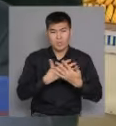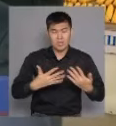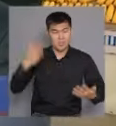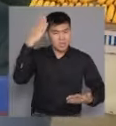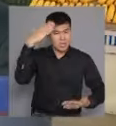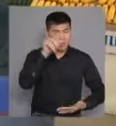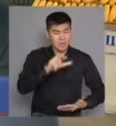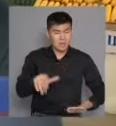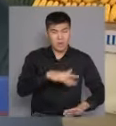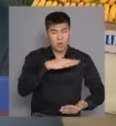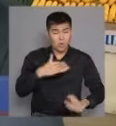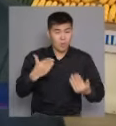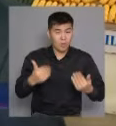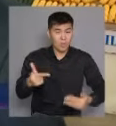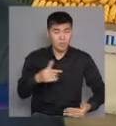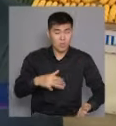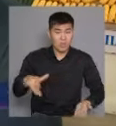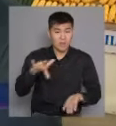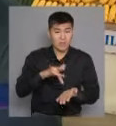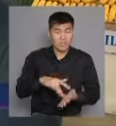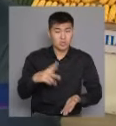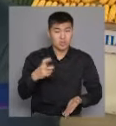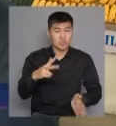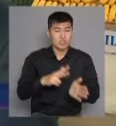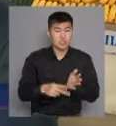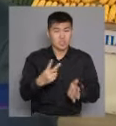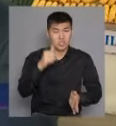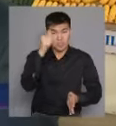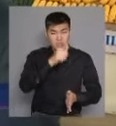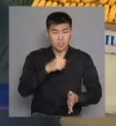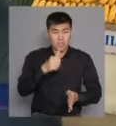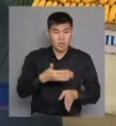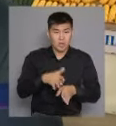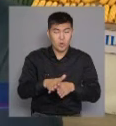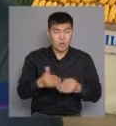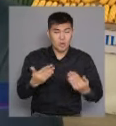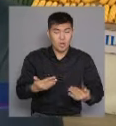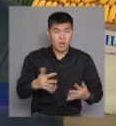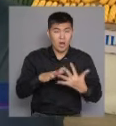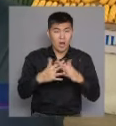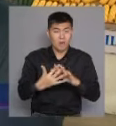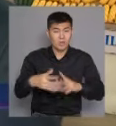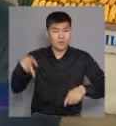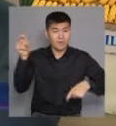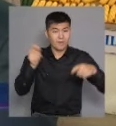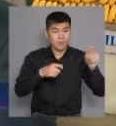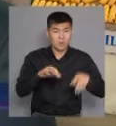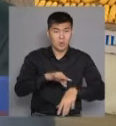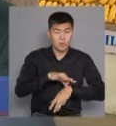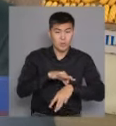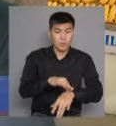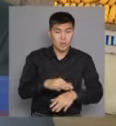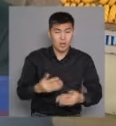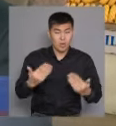Атырау қаласының 382 жылдығына орай мынау аудандардың өнер фестивалі жалғасуда. Бүгінгі